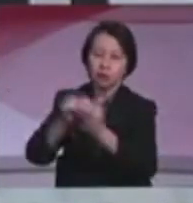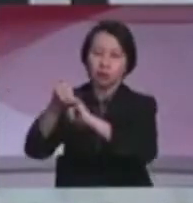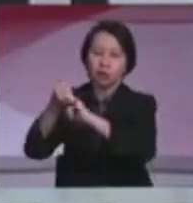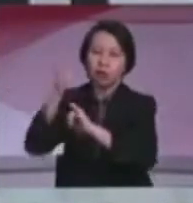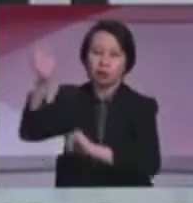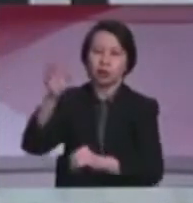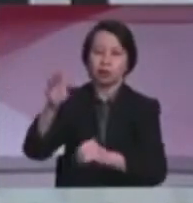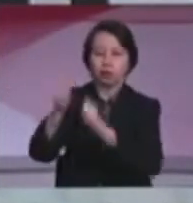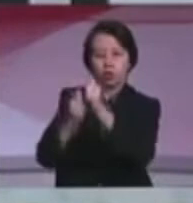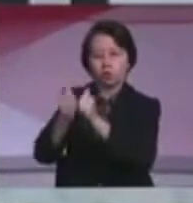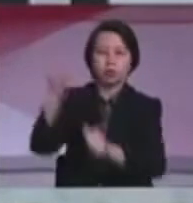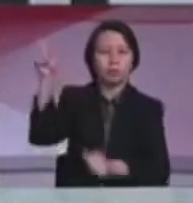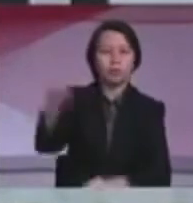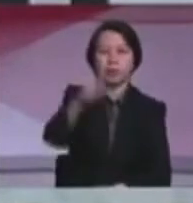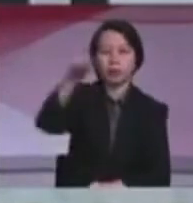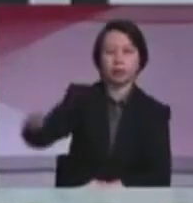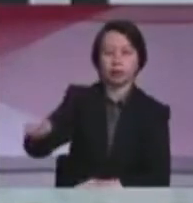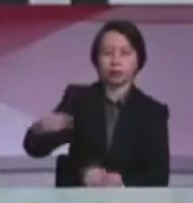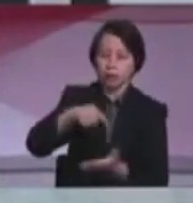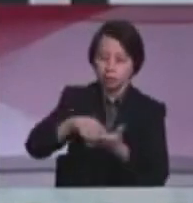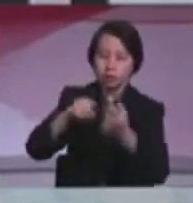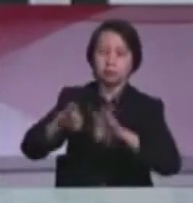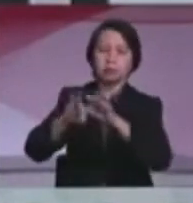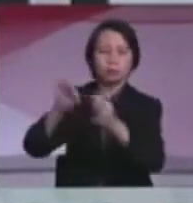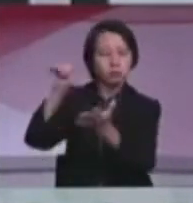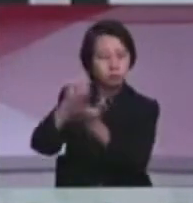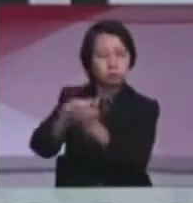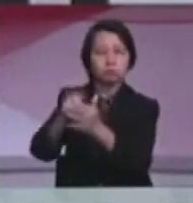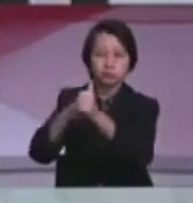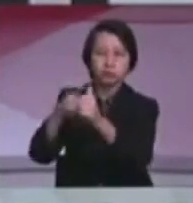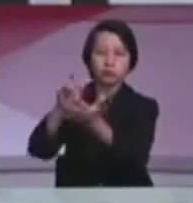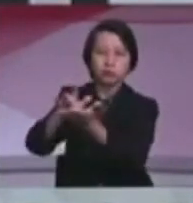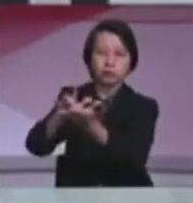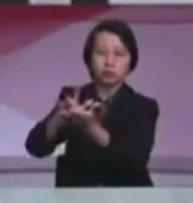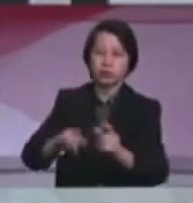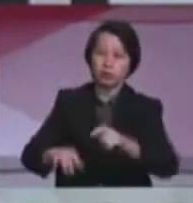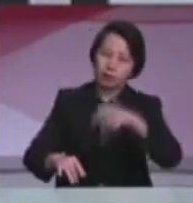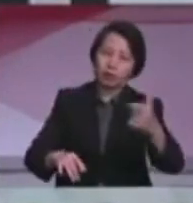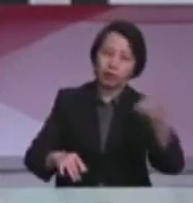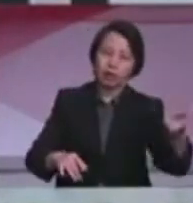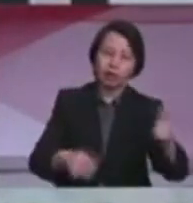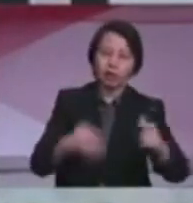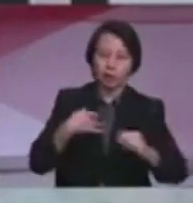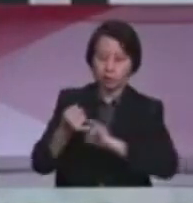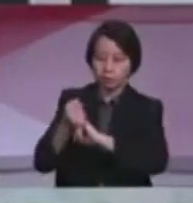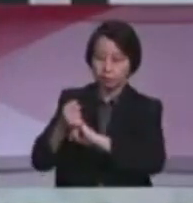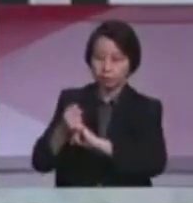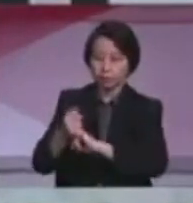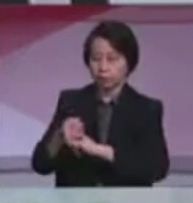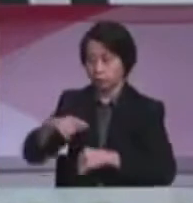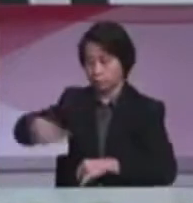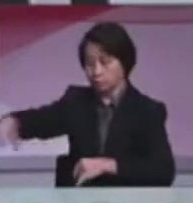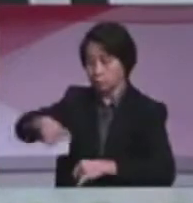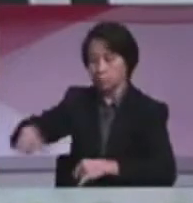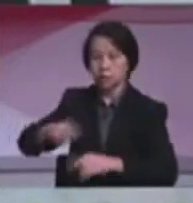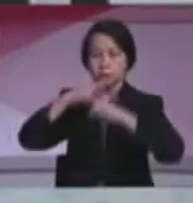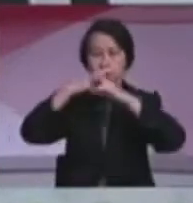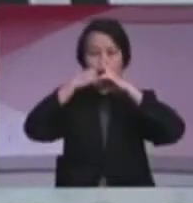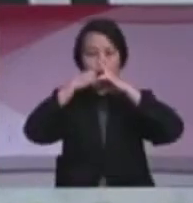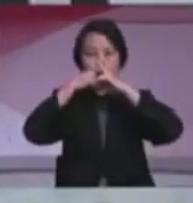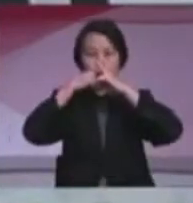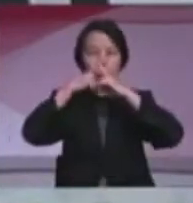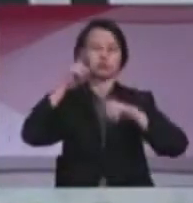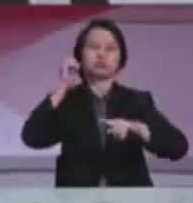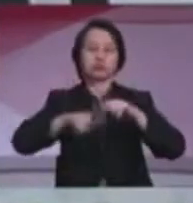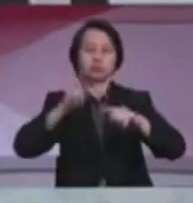akan terbatal. Ini yang penting. Dan yang lain tu ada perjanjian di dua pihak masih rahsia, tak dapat